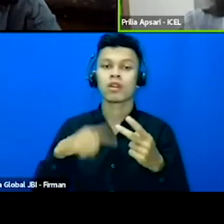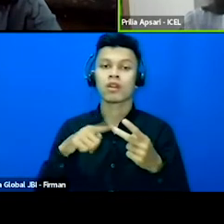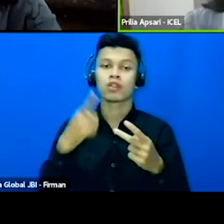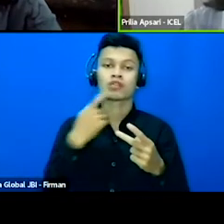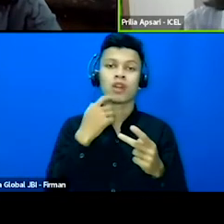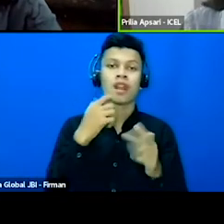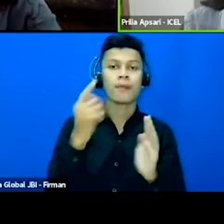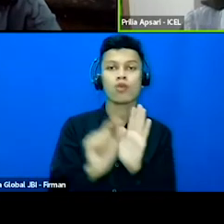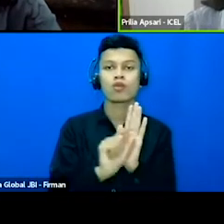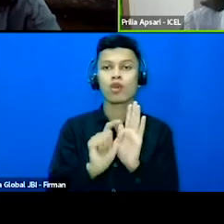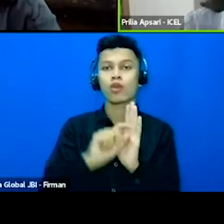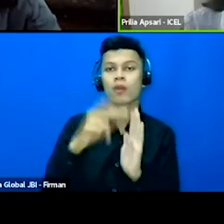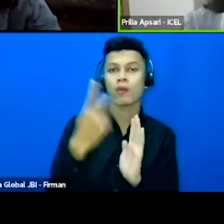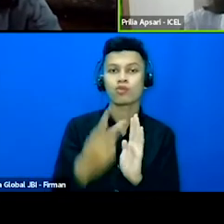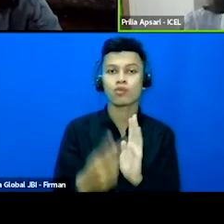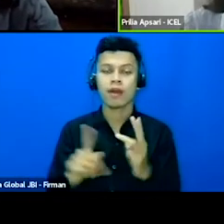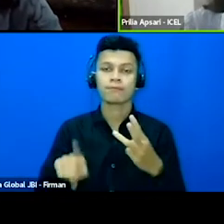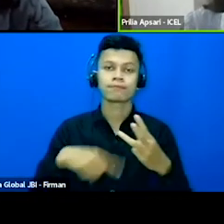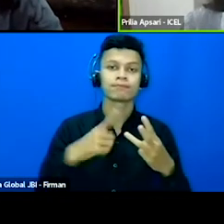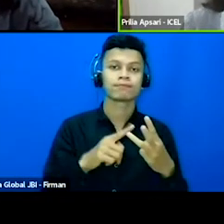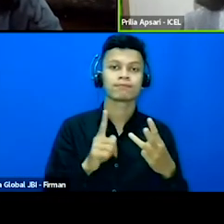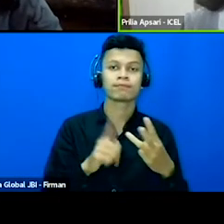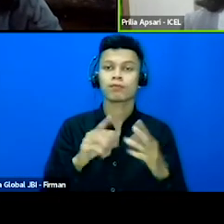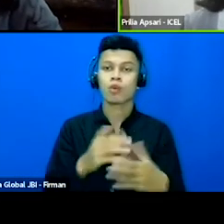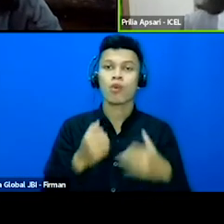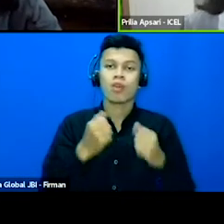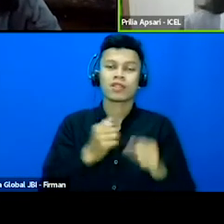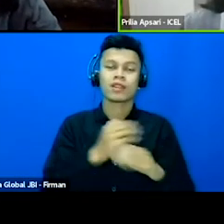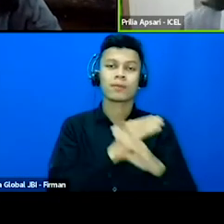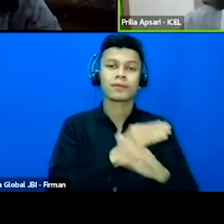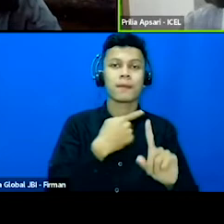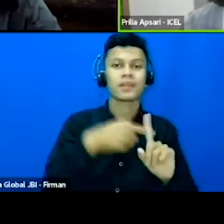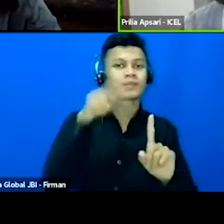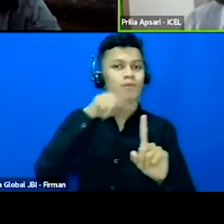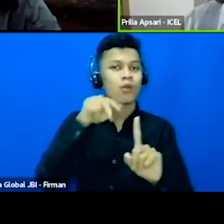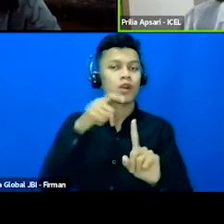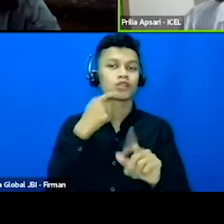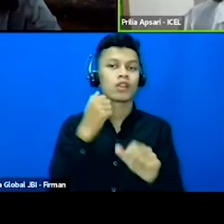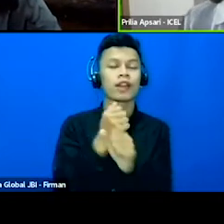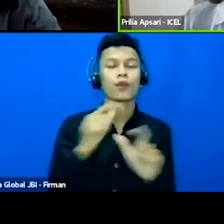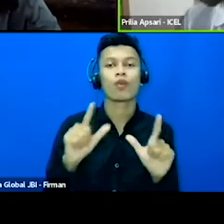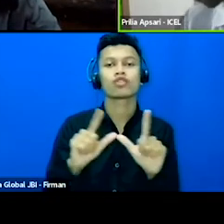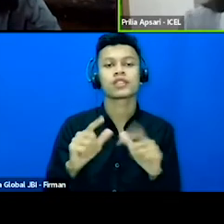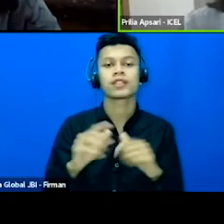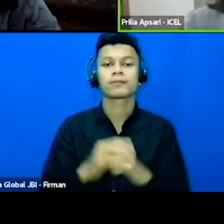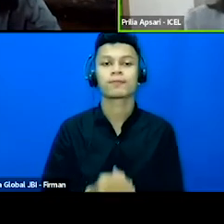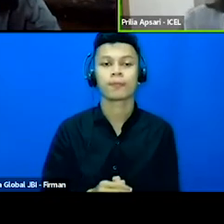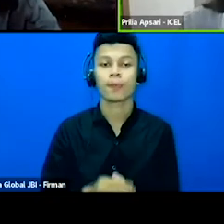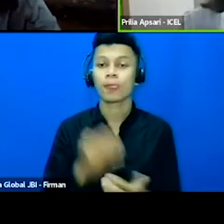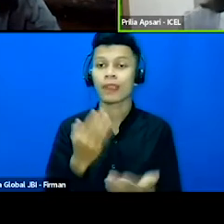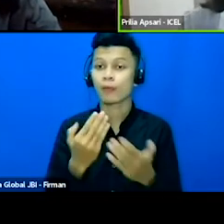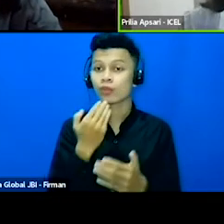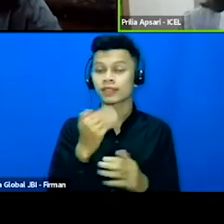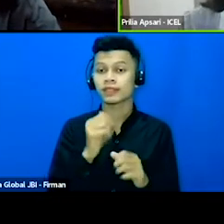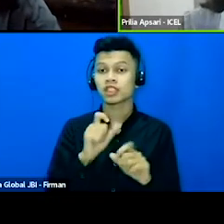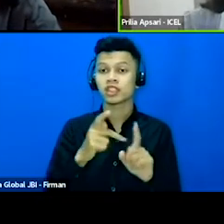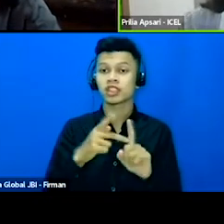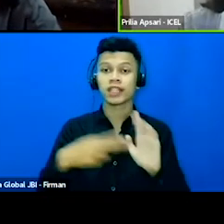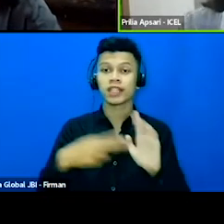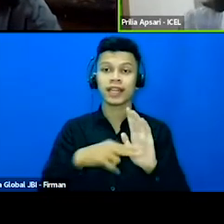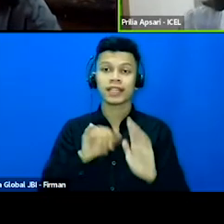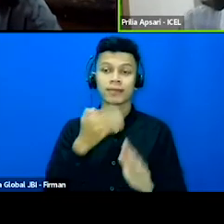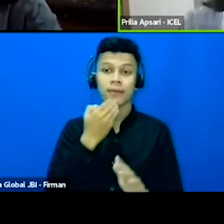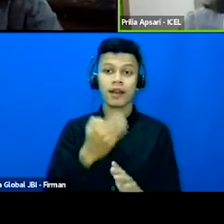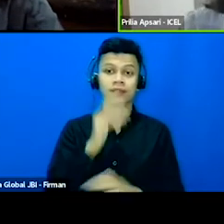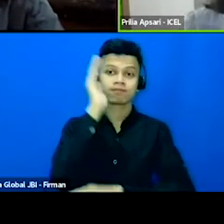qu'udan yang ketiga adalah penguatan pencegahan dan pengawasan mengenai kedua Sisi mungkin Terima kasih Bacin untuk pemaparannya